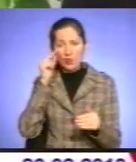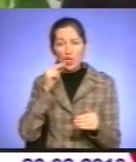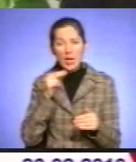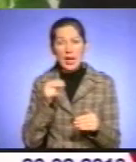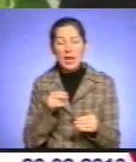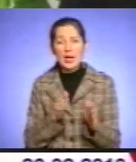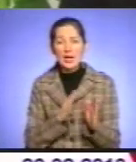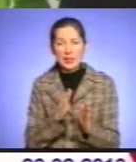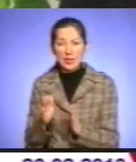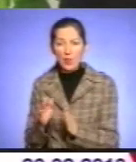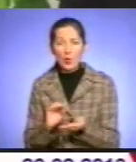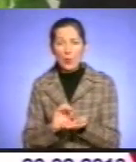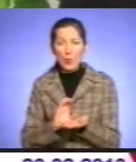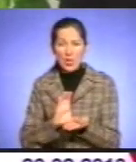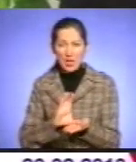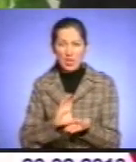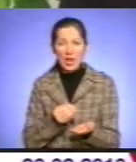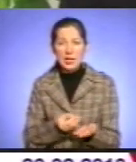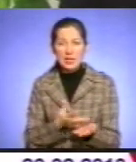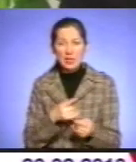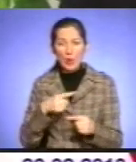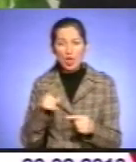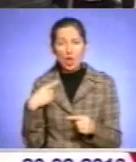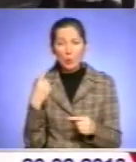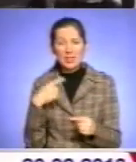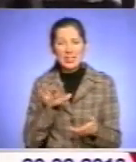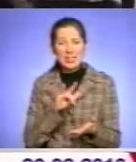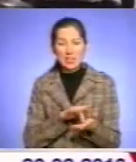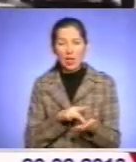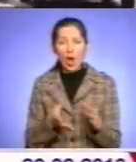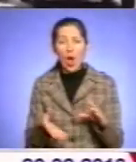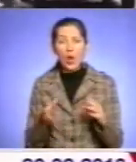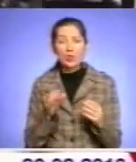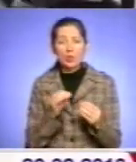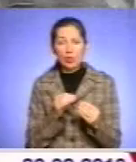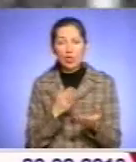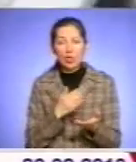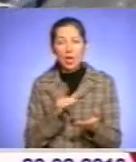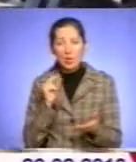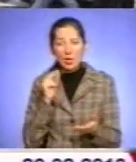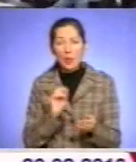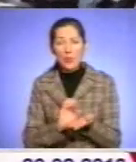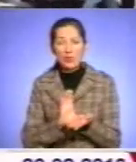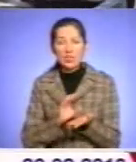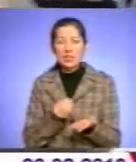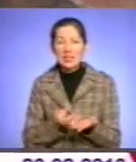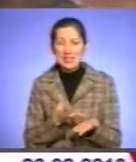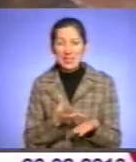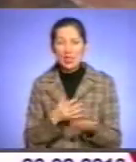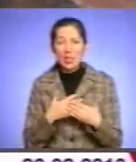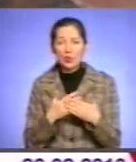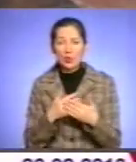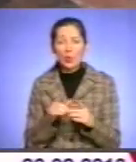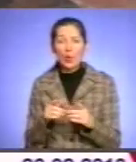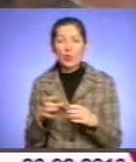динаміку підняття цін по других обласних центрах. Остаточна дата підвищення цін на проїзд у громадському транспорті не